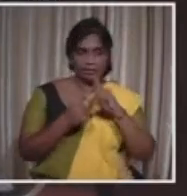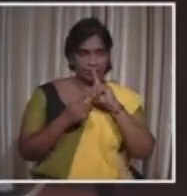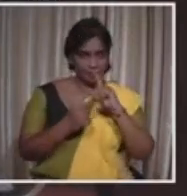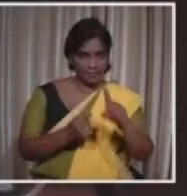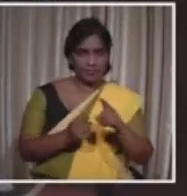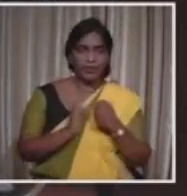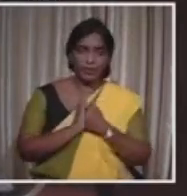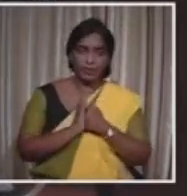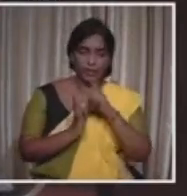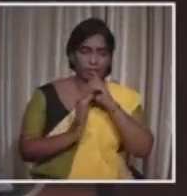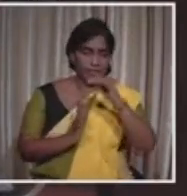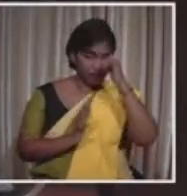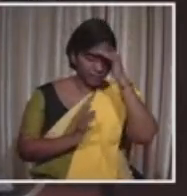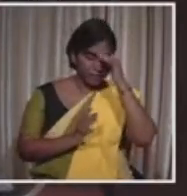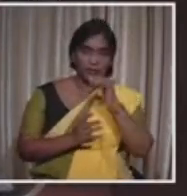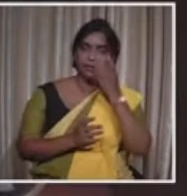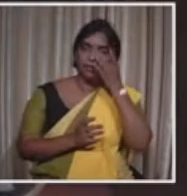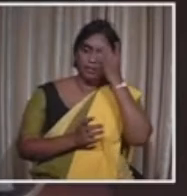කරනවා ගරු කථානායකතුමනි